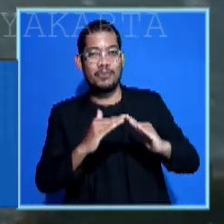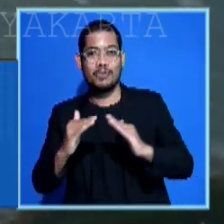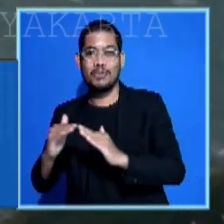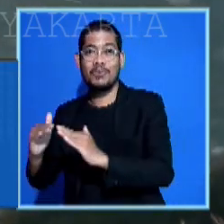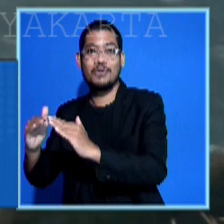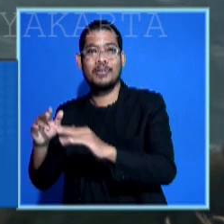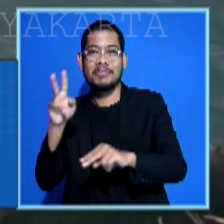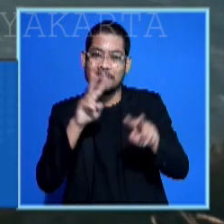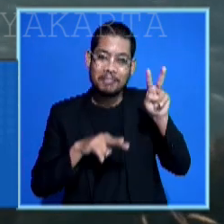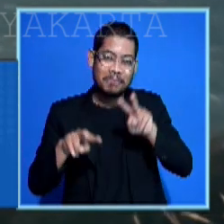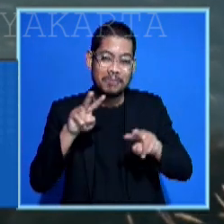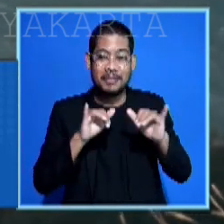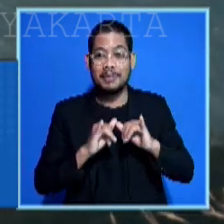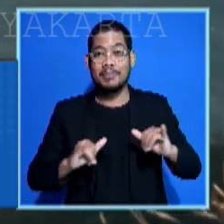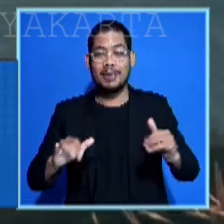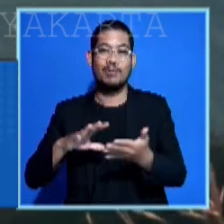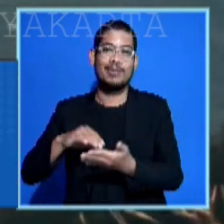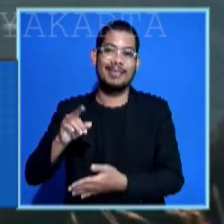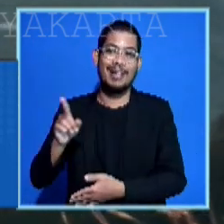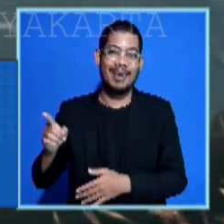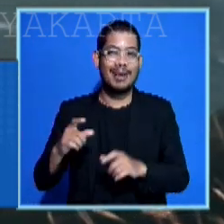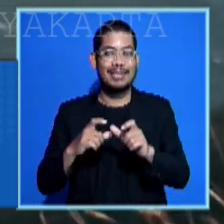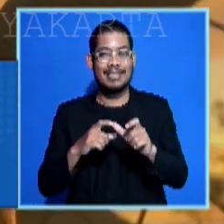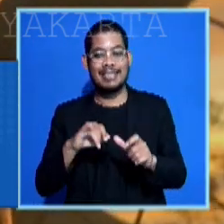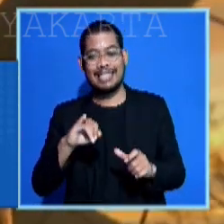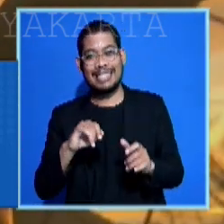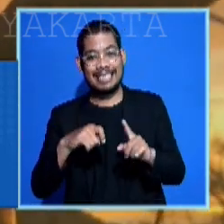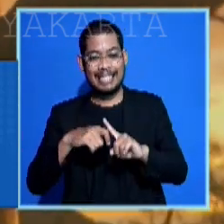bersamaan di puncak Bukit Sikunir ini.